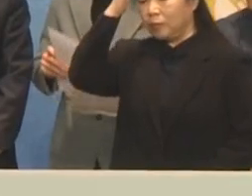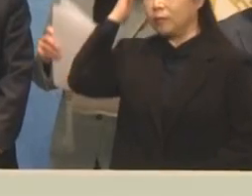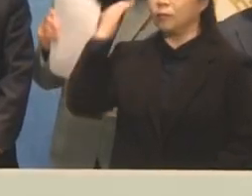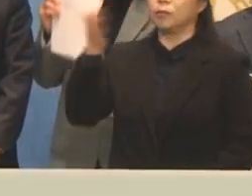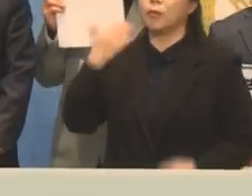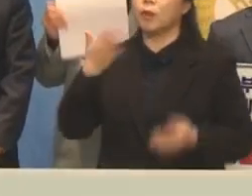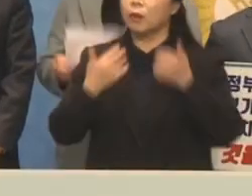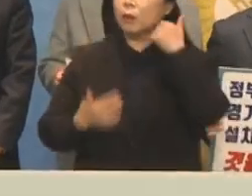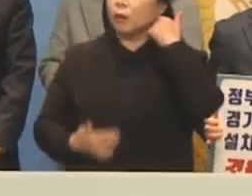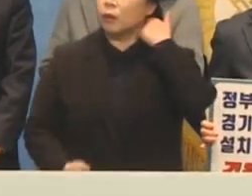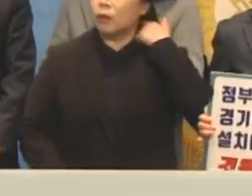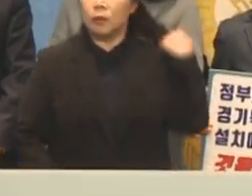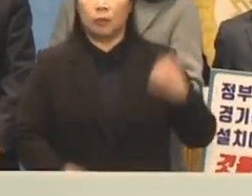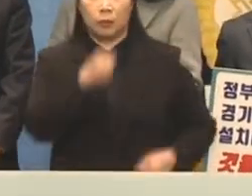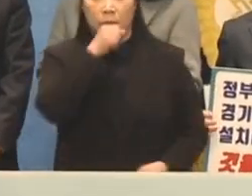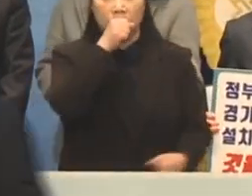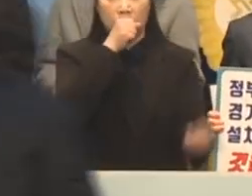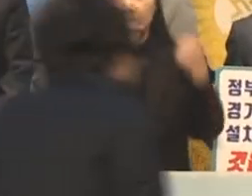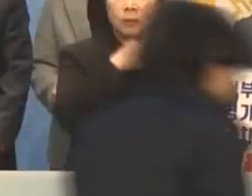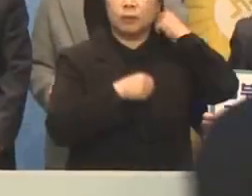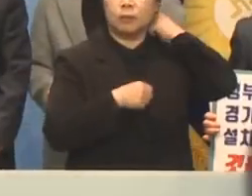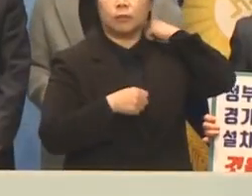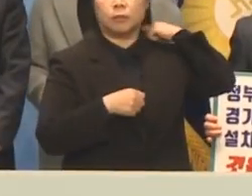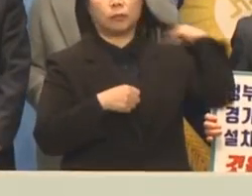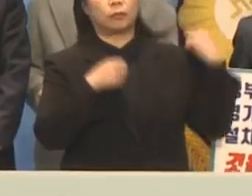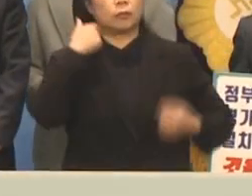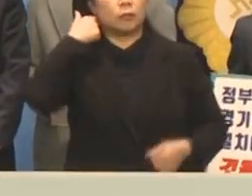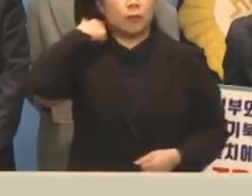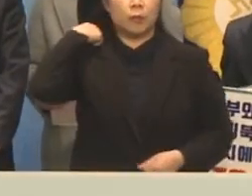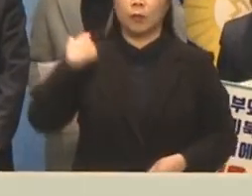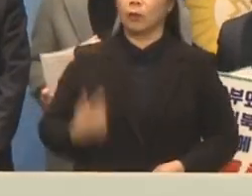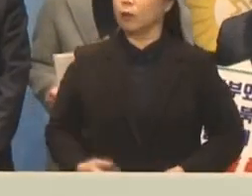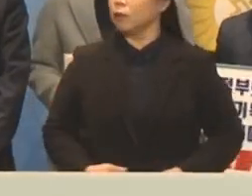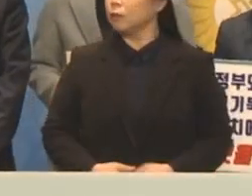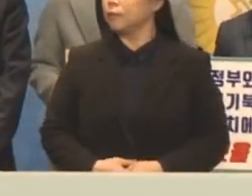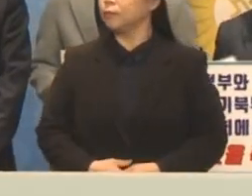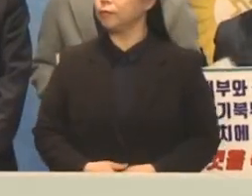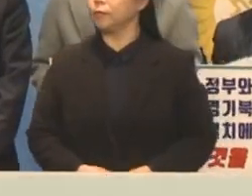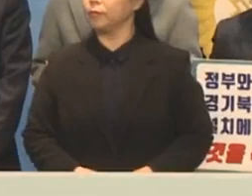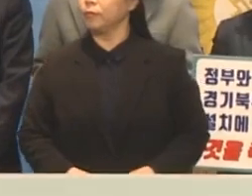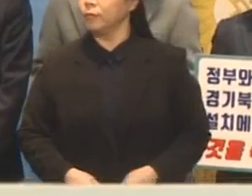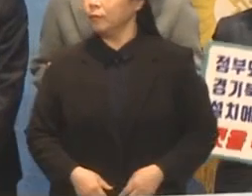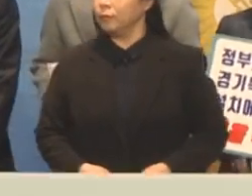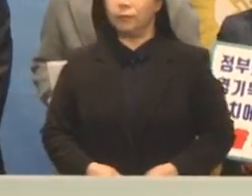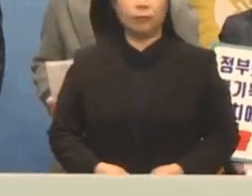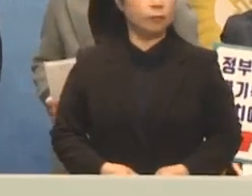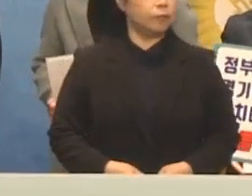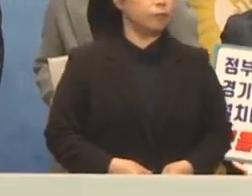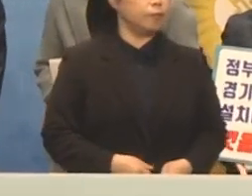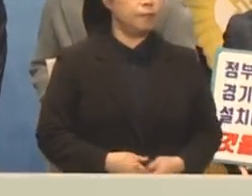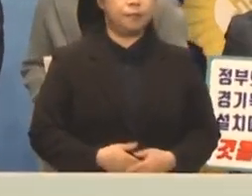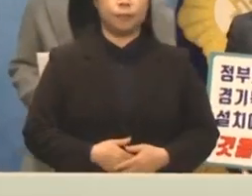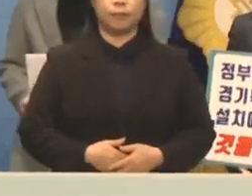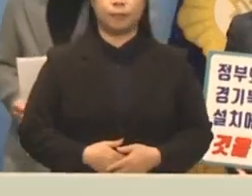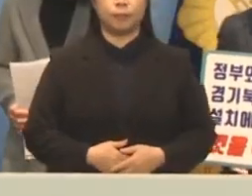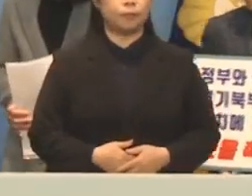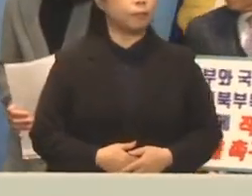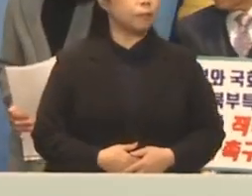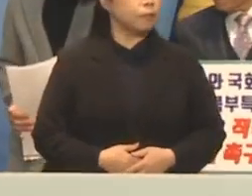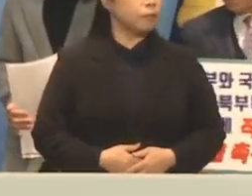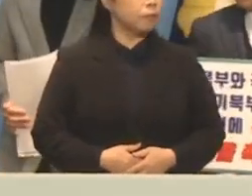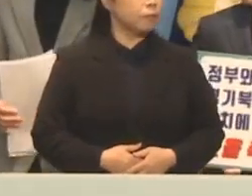이렇게. 밑에 손을 주시라니. 이렇게. 조금만 이쪽 보시고. 네.